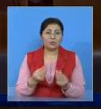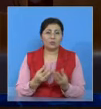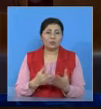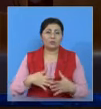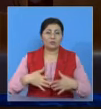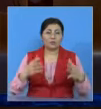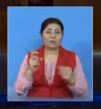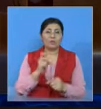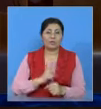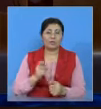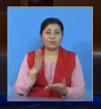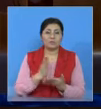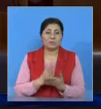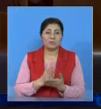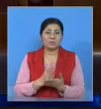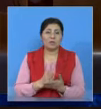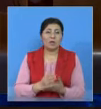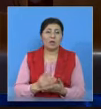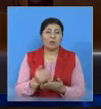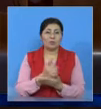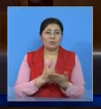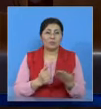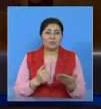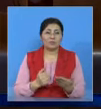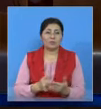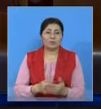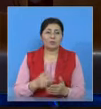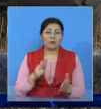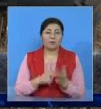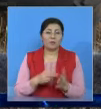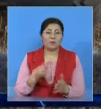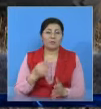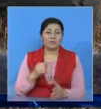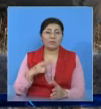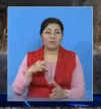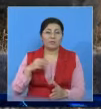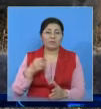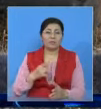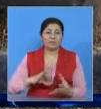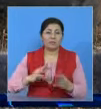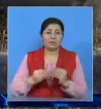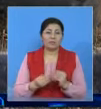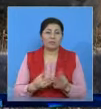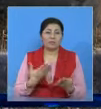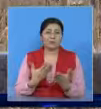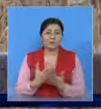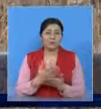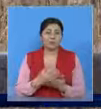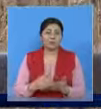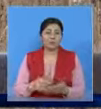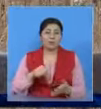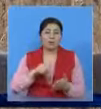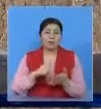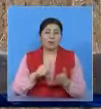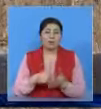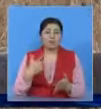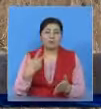Диленд, у него тоже урожайность выходит на уровне 8. К слову, всего в регионе в сфере растениеводства задействовано